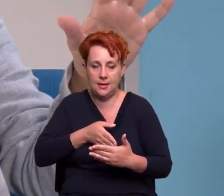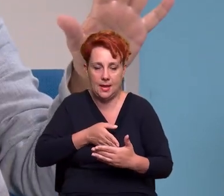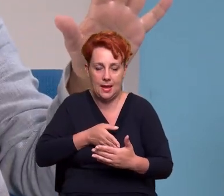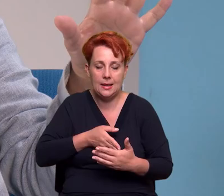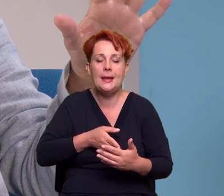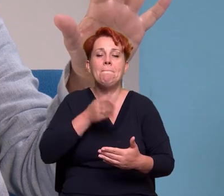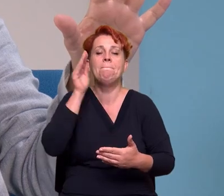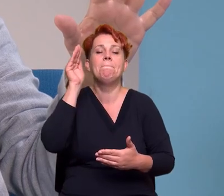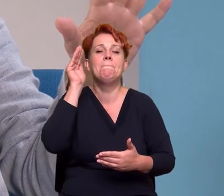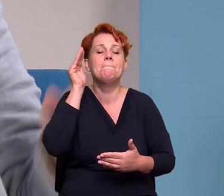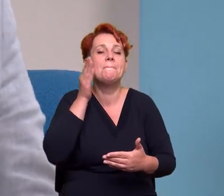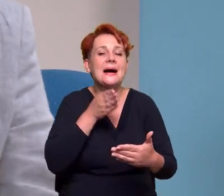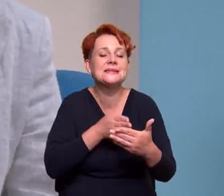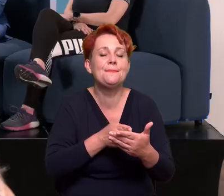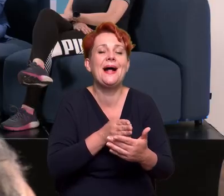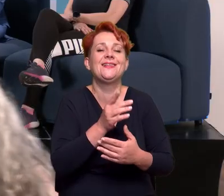dobę.